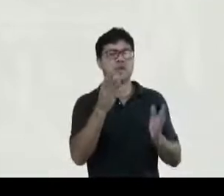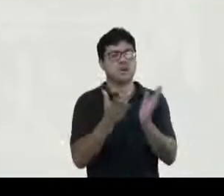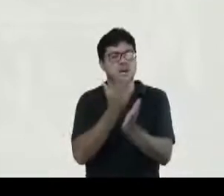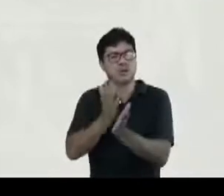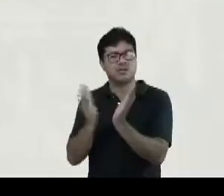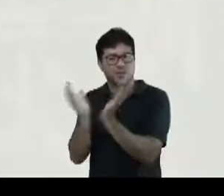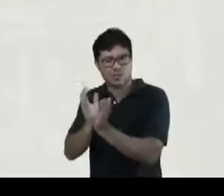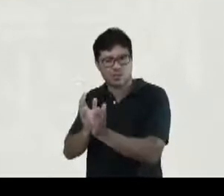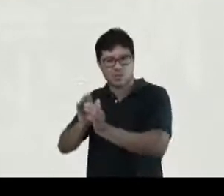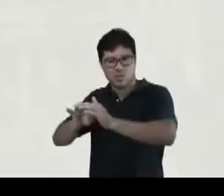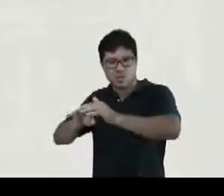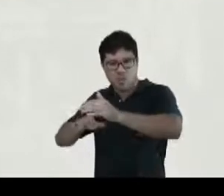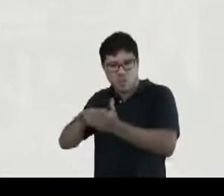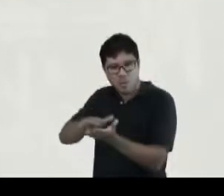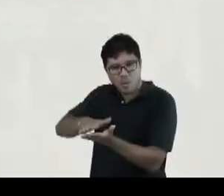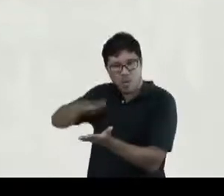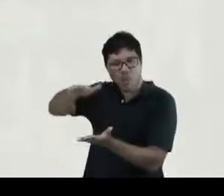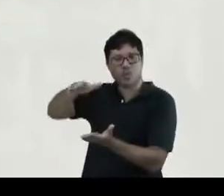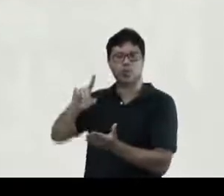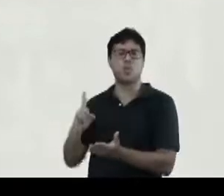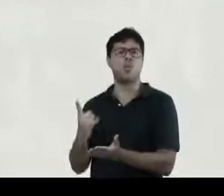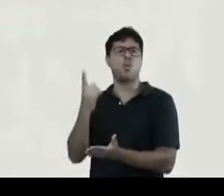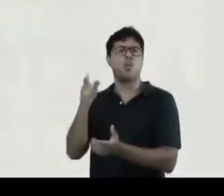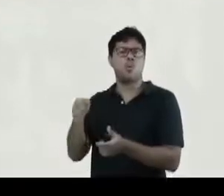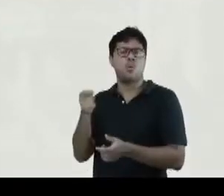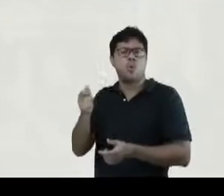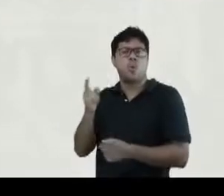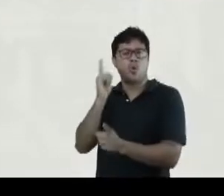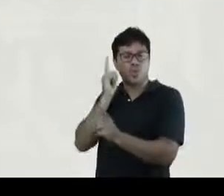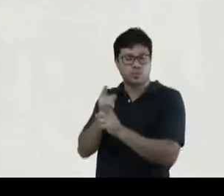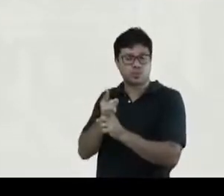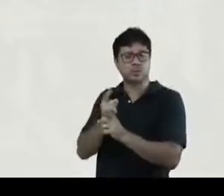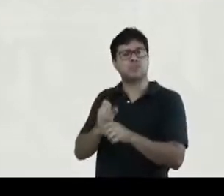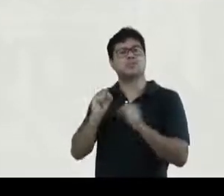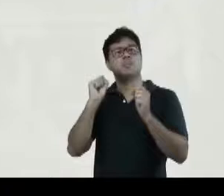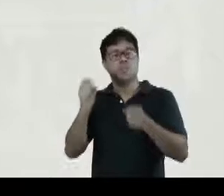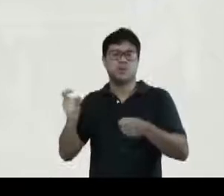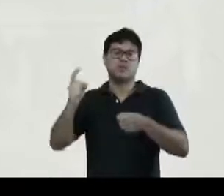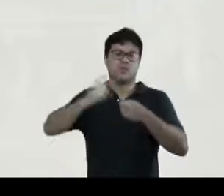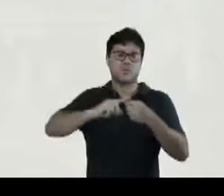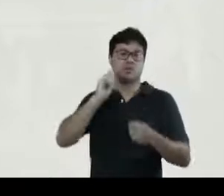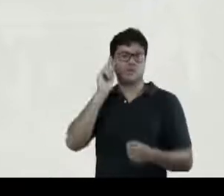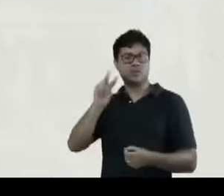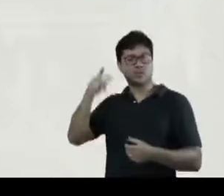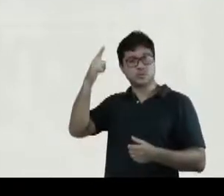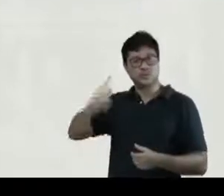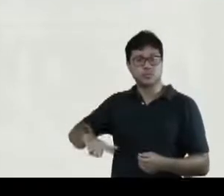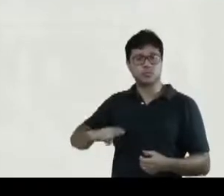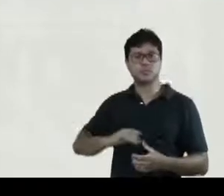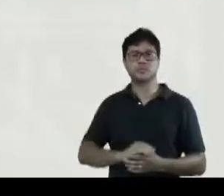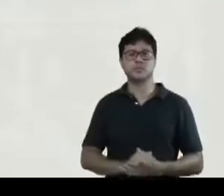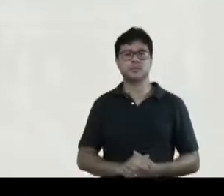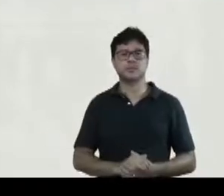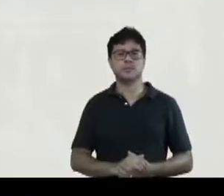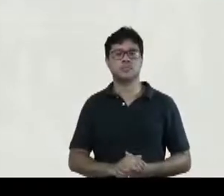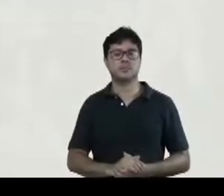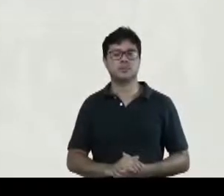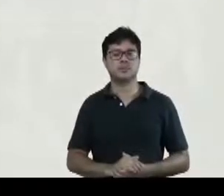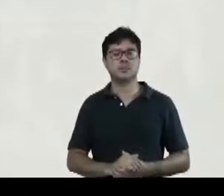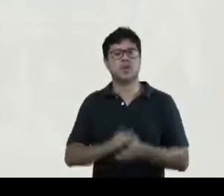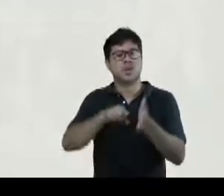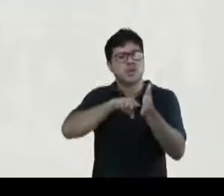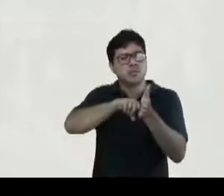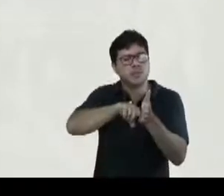orientierte Materialforschung beginnt sich für den Altbestand zu interessieren, mit Analysen von Papier,